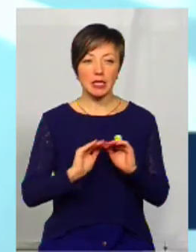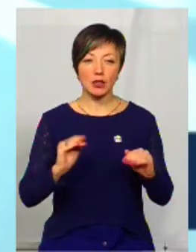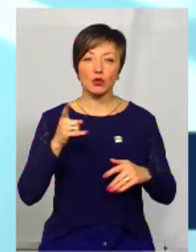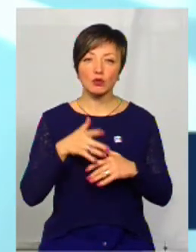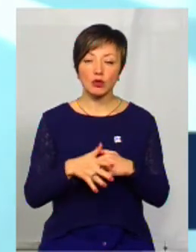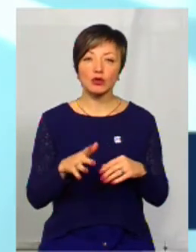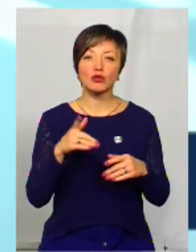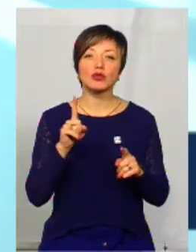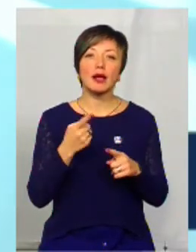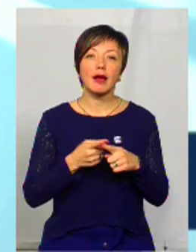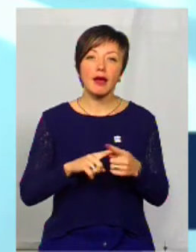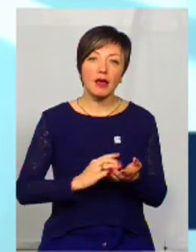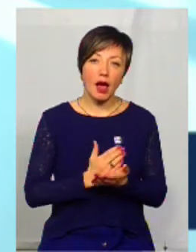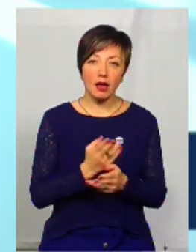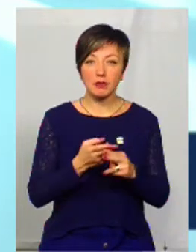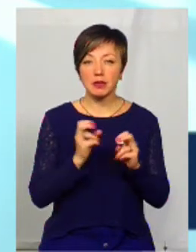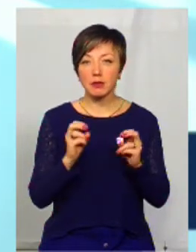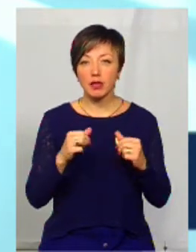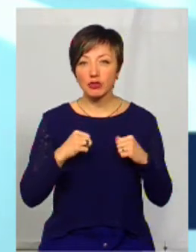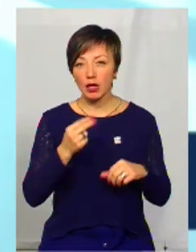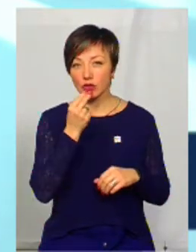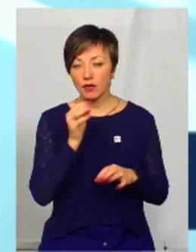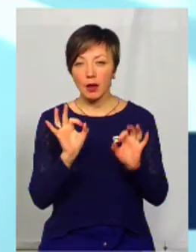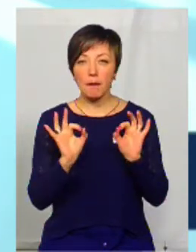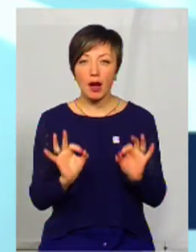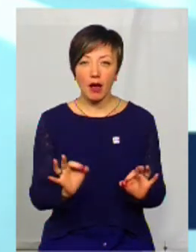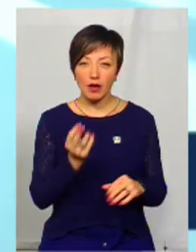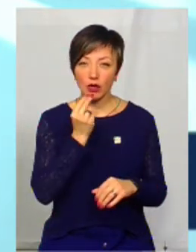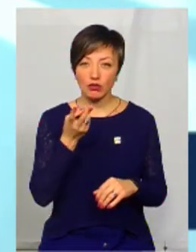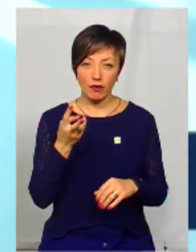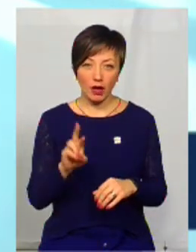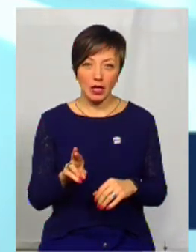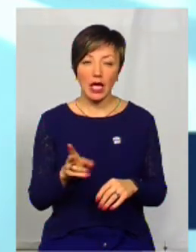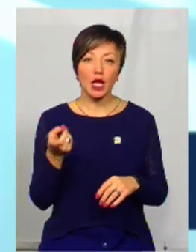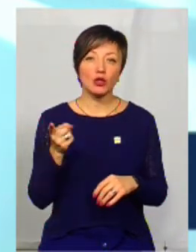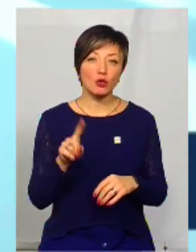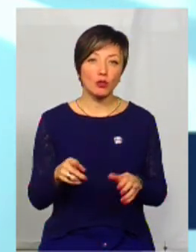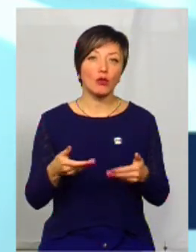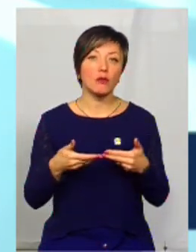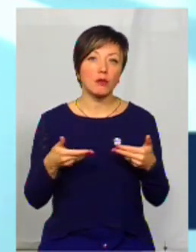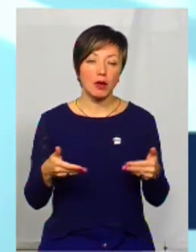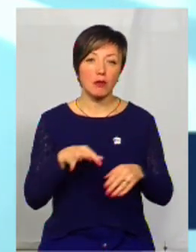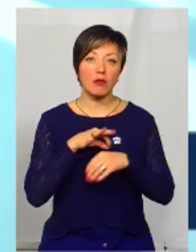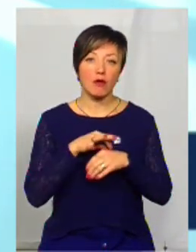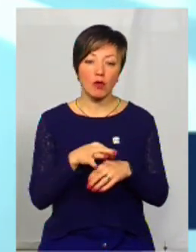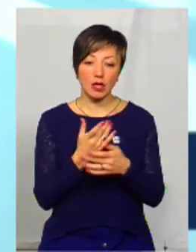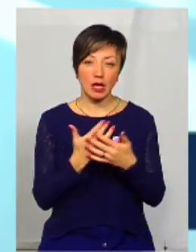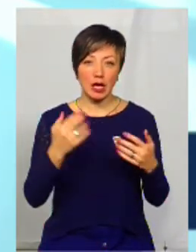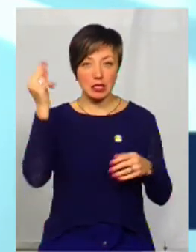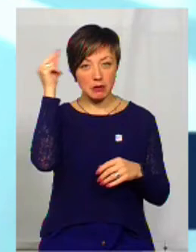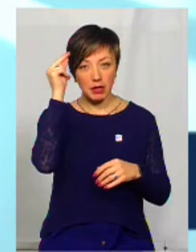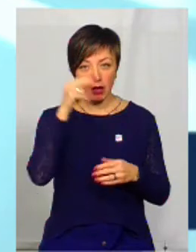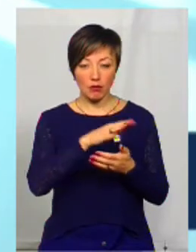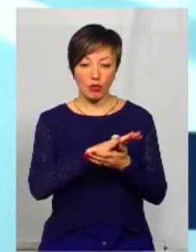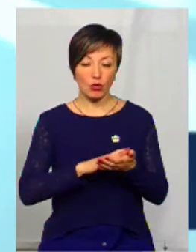розуміли, що таке якісне, безпечне харчування, правильне харчування. Тому ми проводили ряд семінарів і